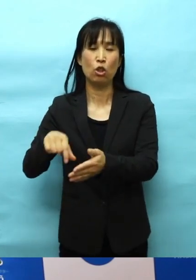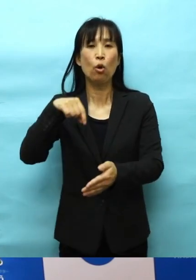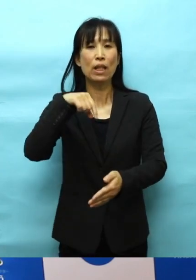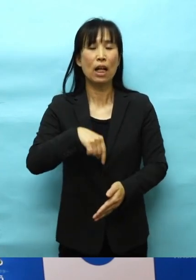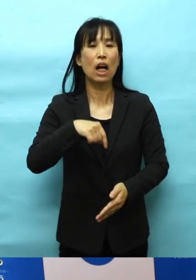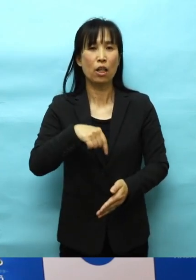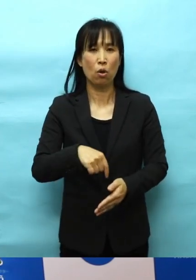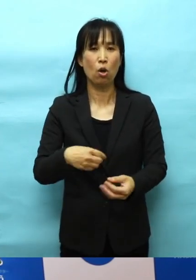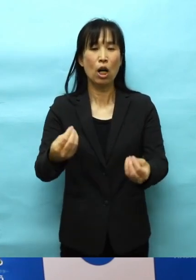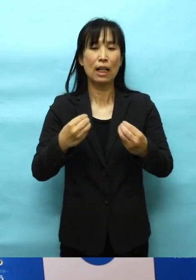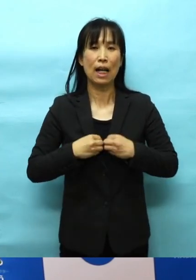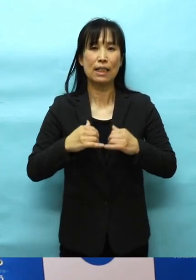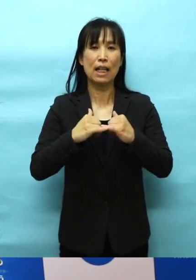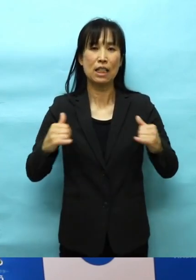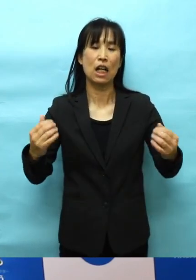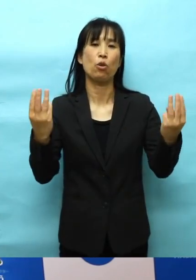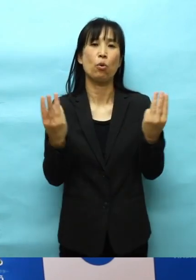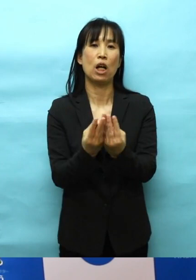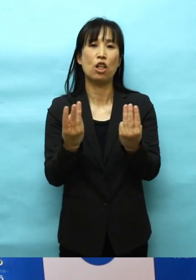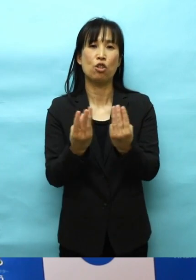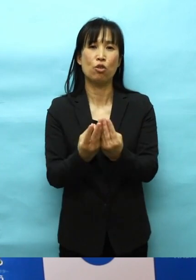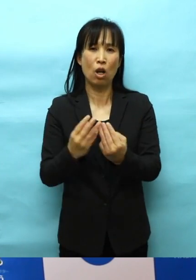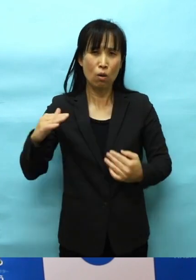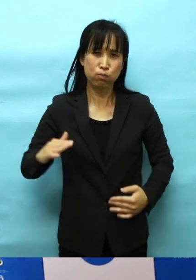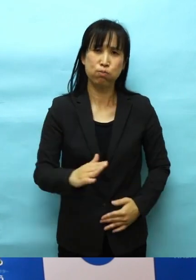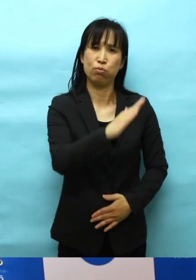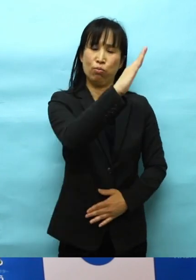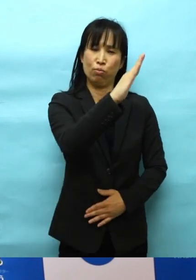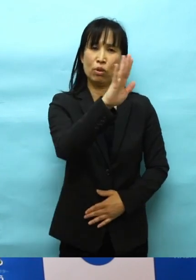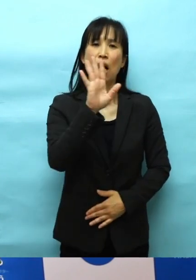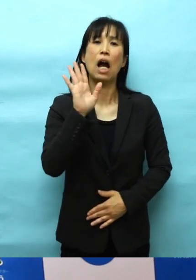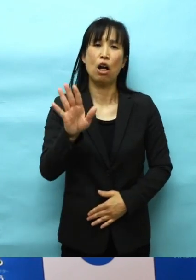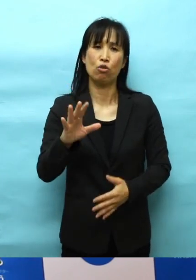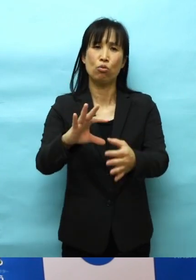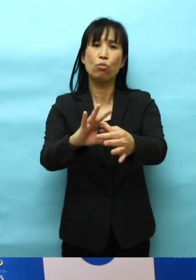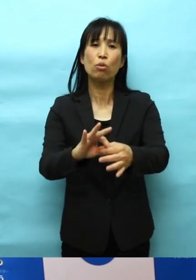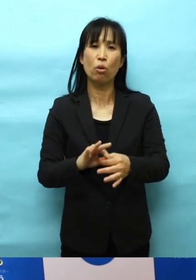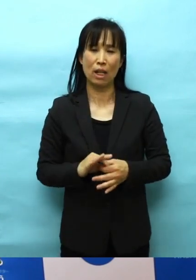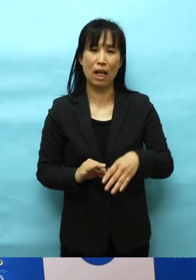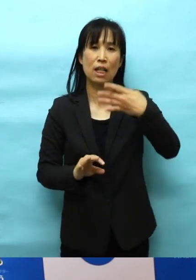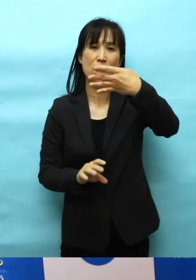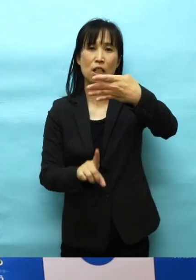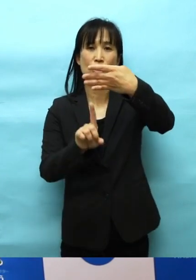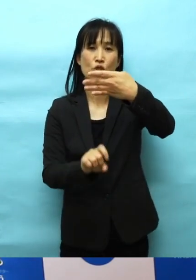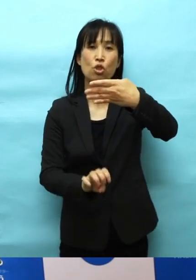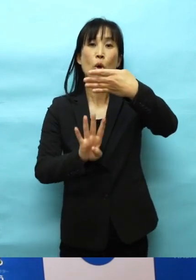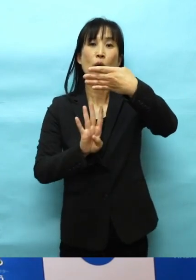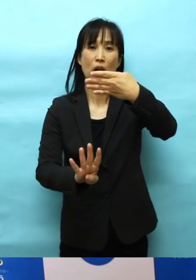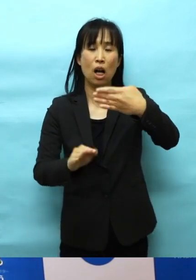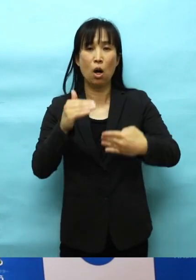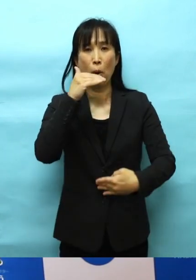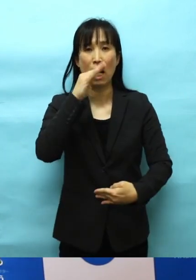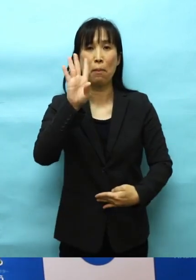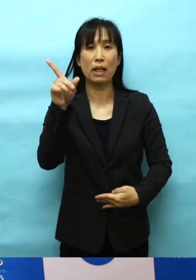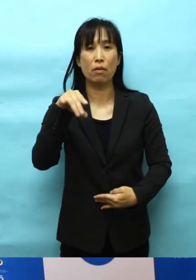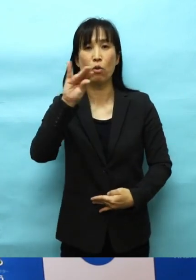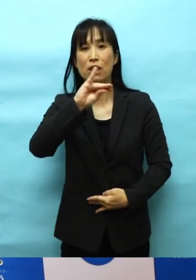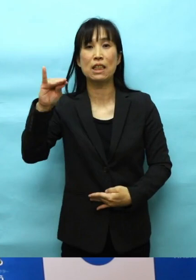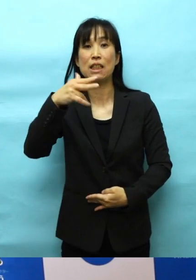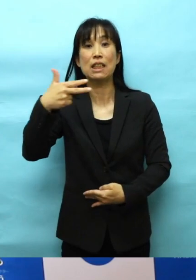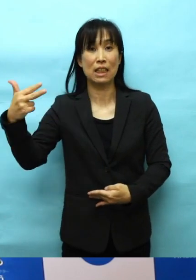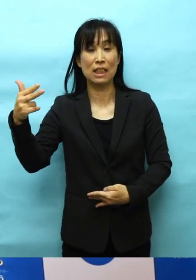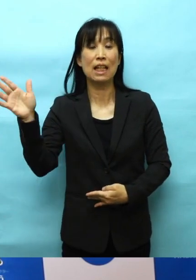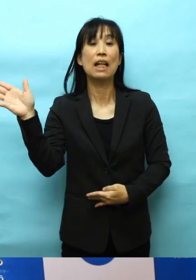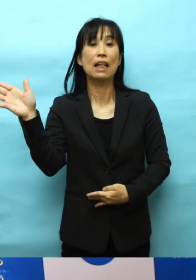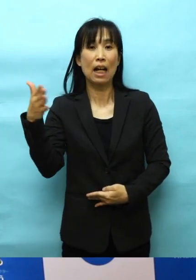紀北地域における感染者数の増加が著しいことから、4月14日、和歌山県知事